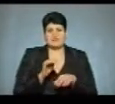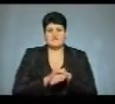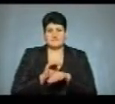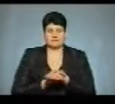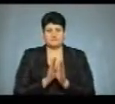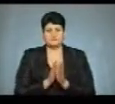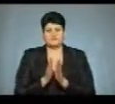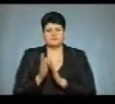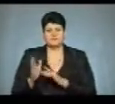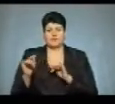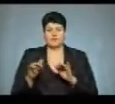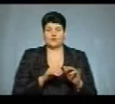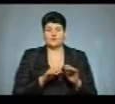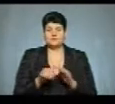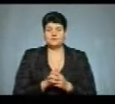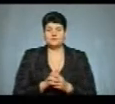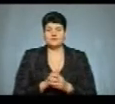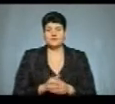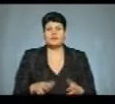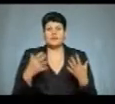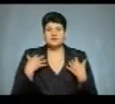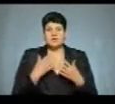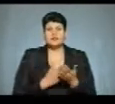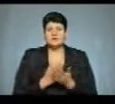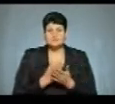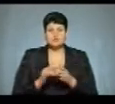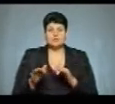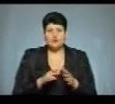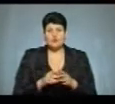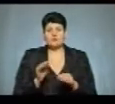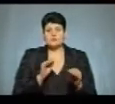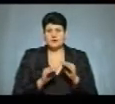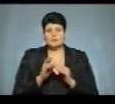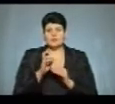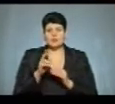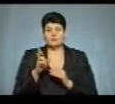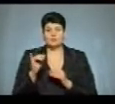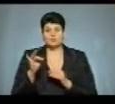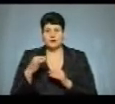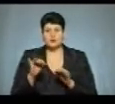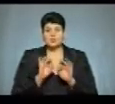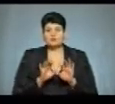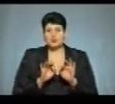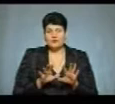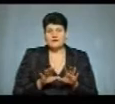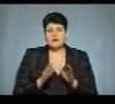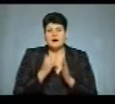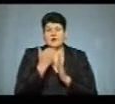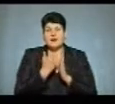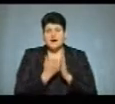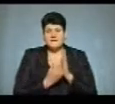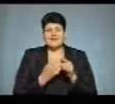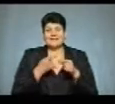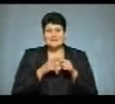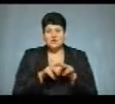безпеки руху. Начальник служби рухомого складу цього підприємства Богдан Бурий розповів про графік технічного огляду тролейбуса,